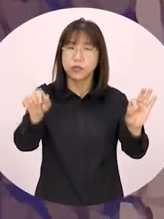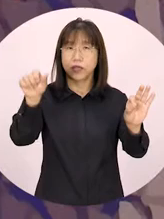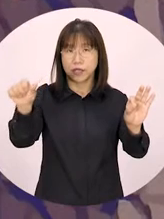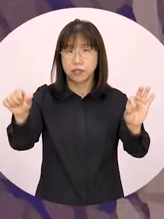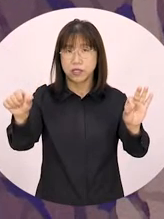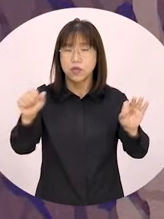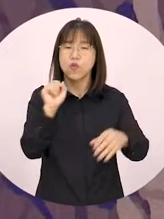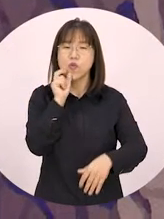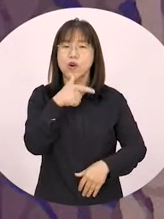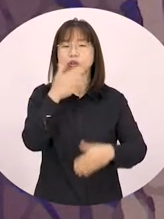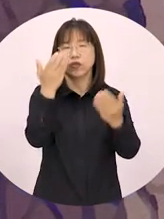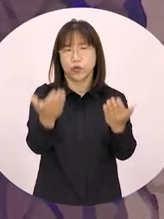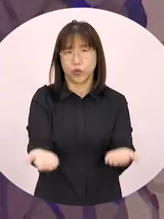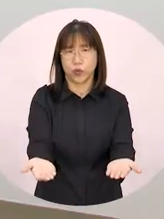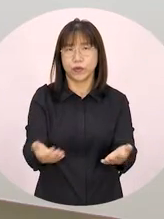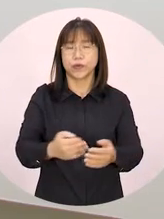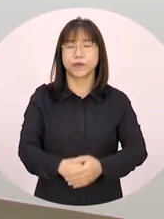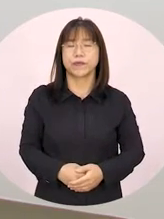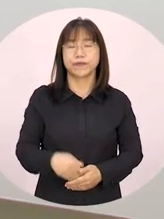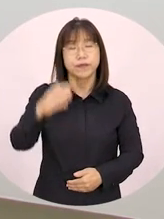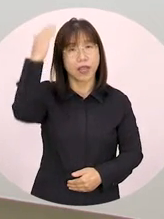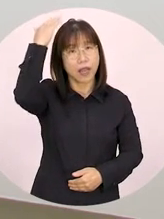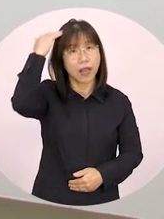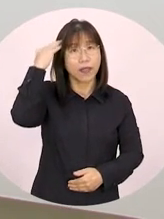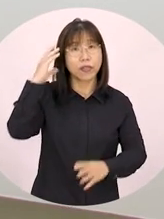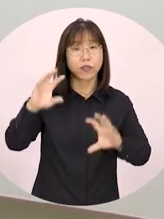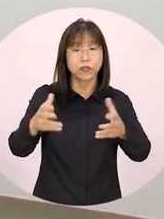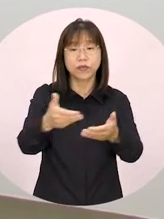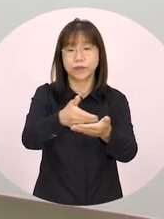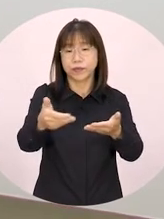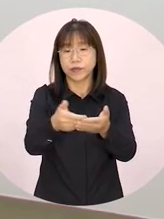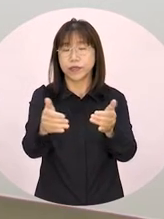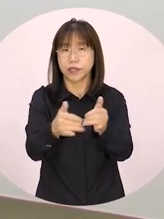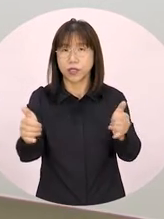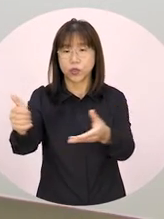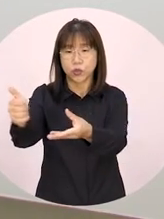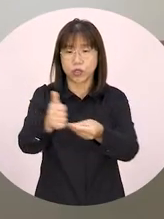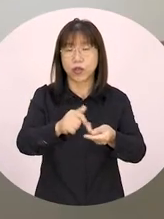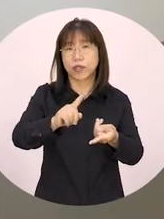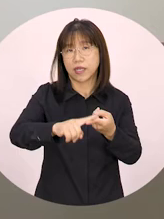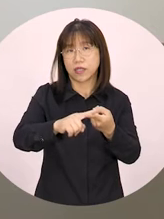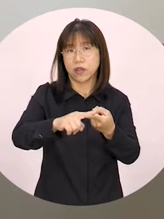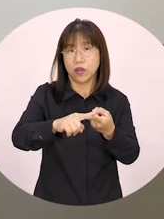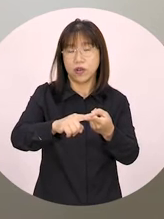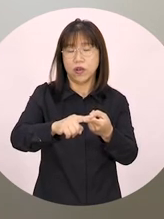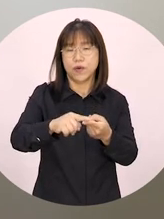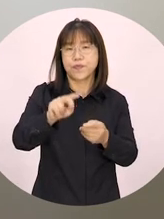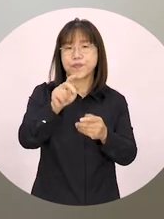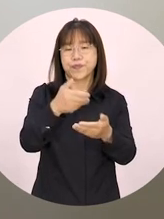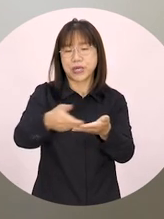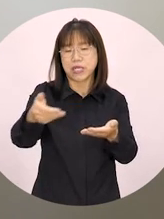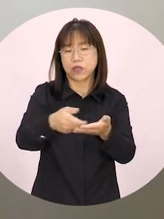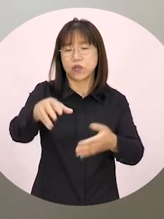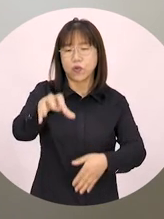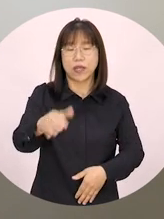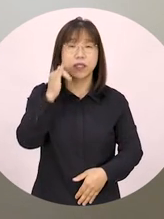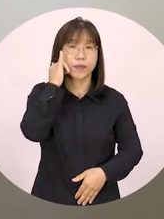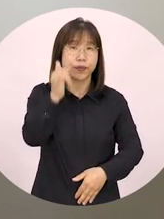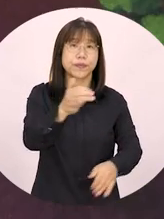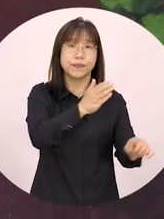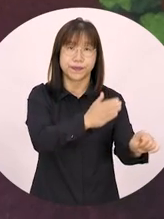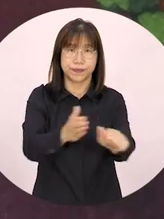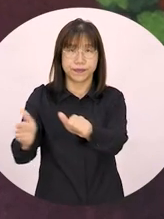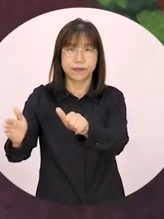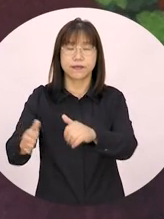있으며 월요일은 휴관입니다 한국 원로 중진작가 초청 전시에 대한 자세한 사항은 겸재정선 미술관으로